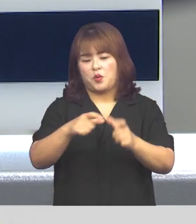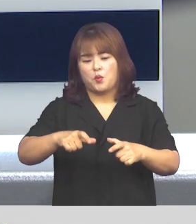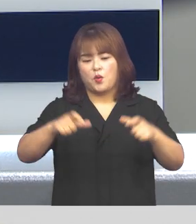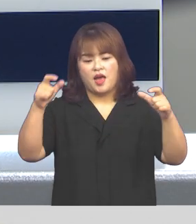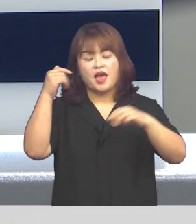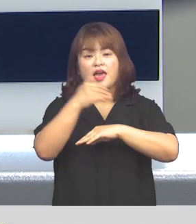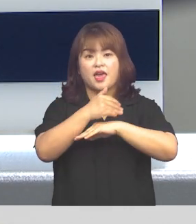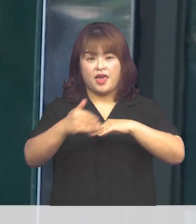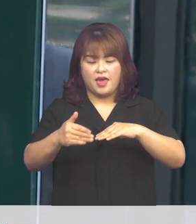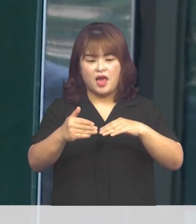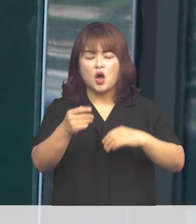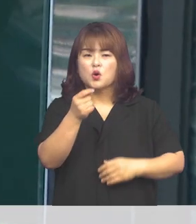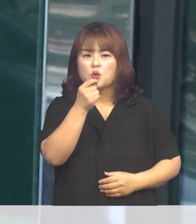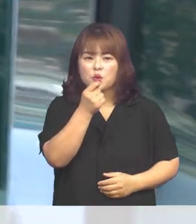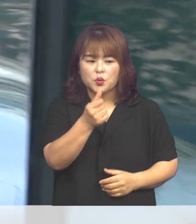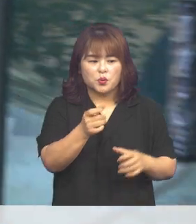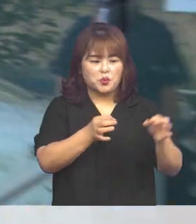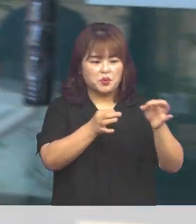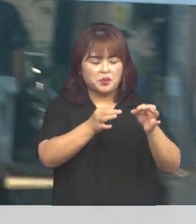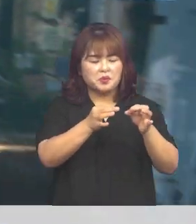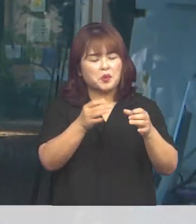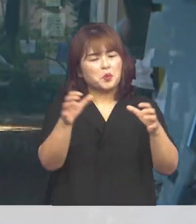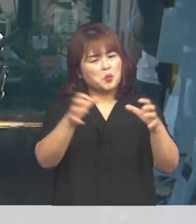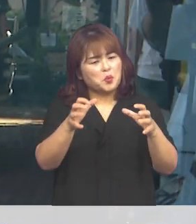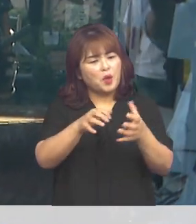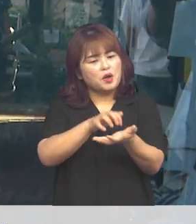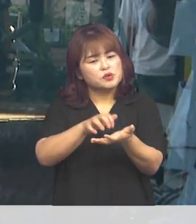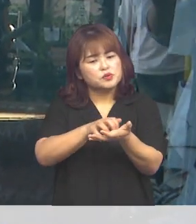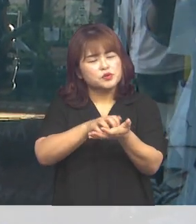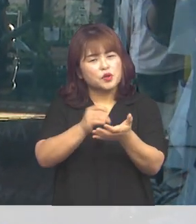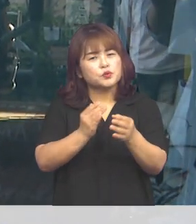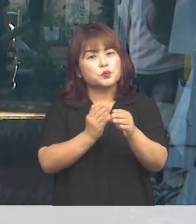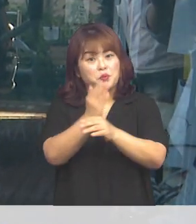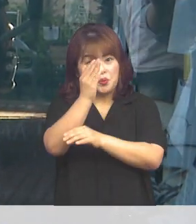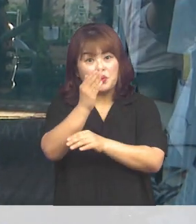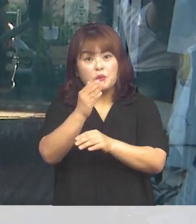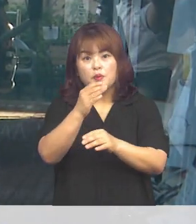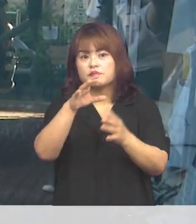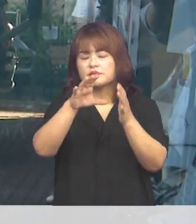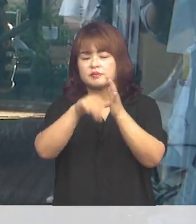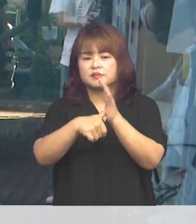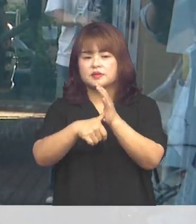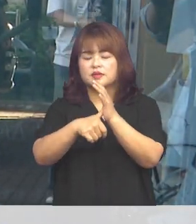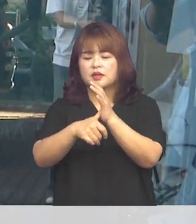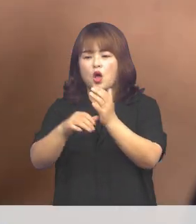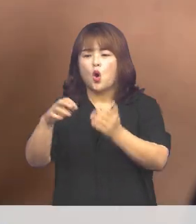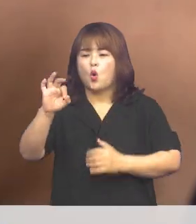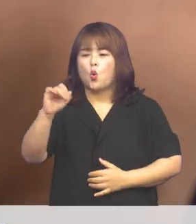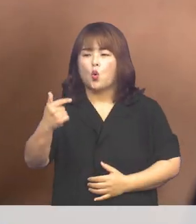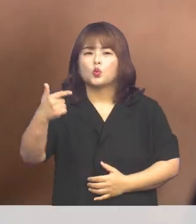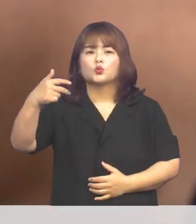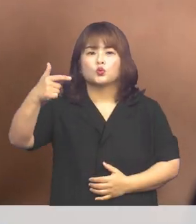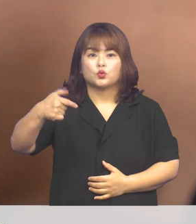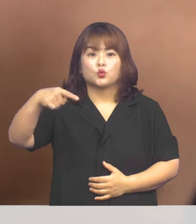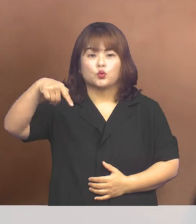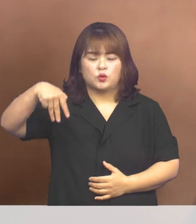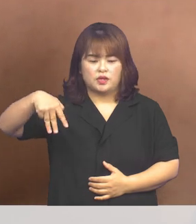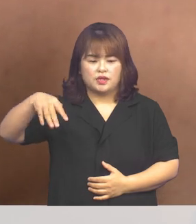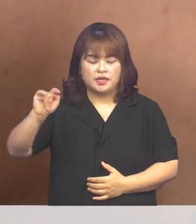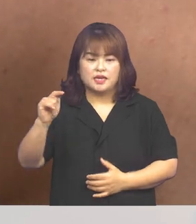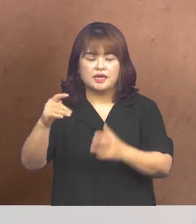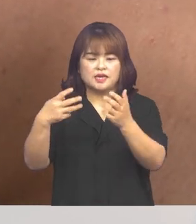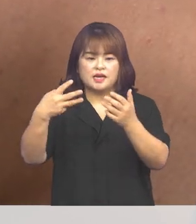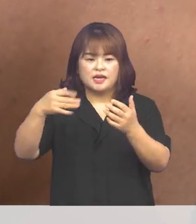골목형 상점가는 소상공인이 운영하는 점포가 일정 수준 이상으로 밀집해 있는 구역으로 온누리 상품권